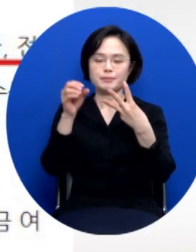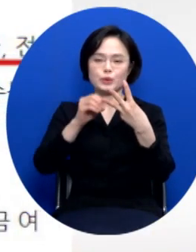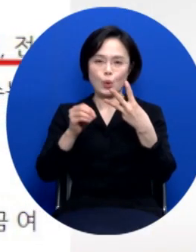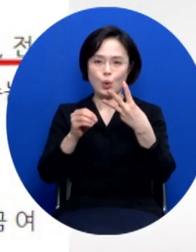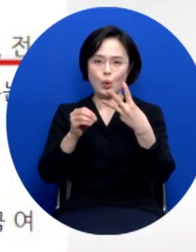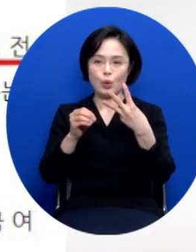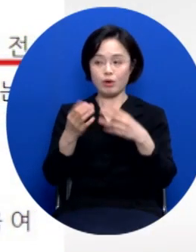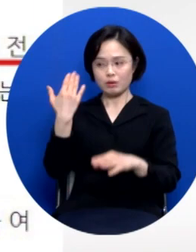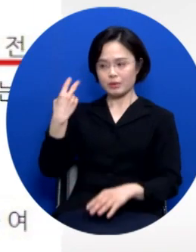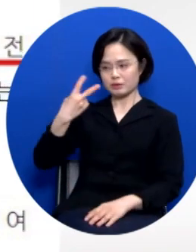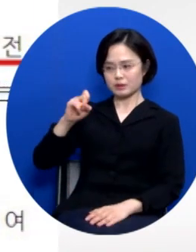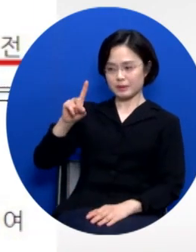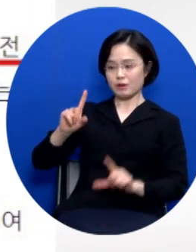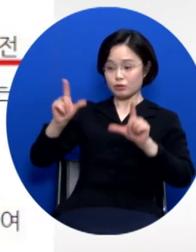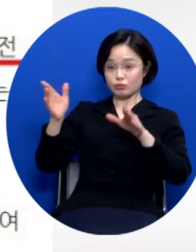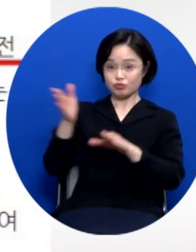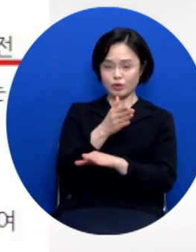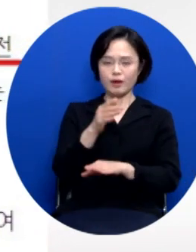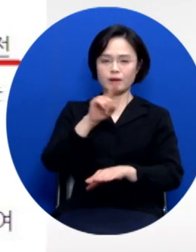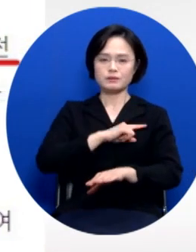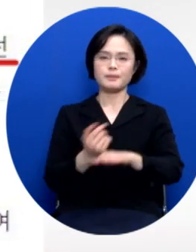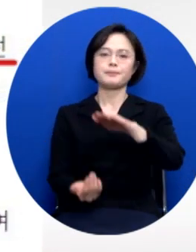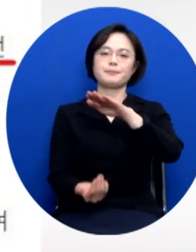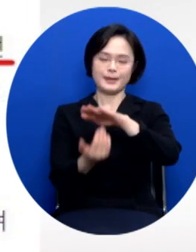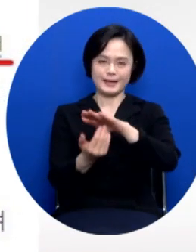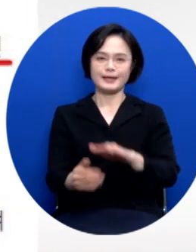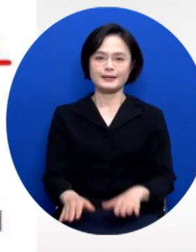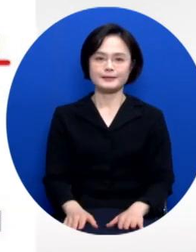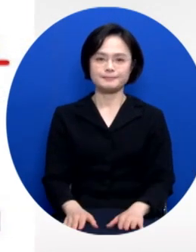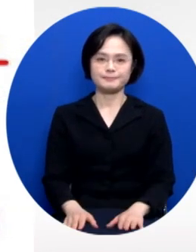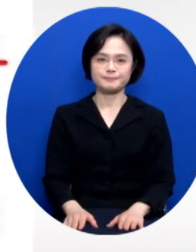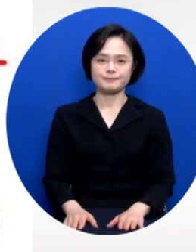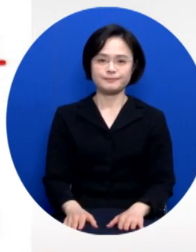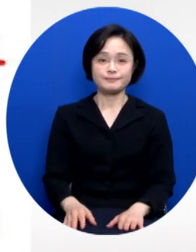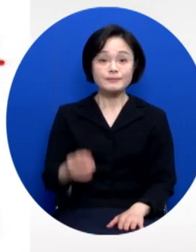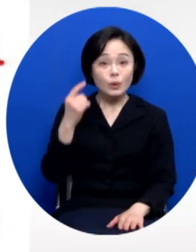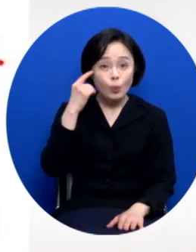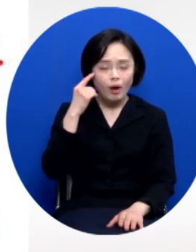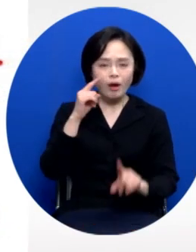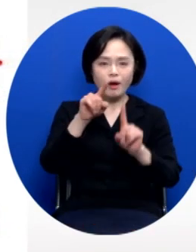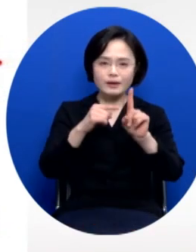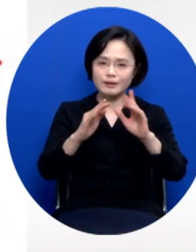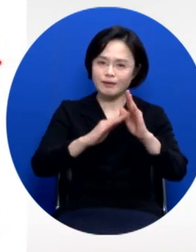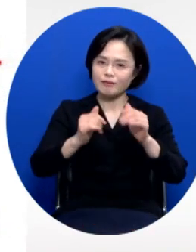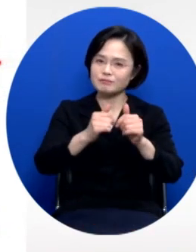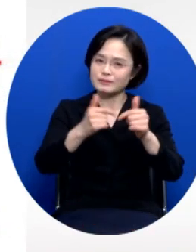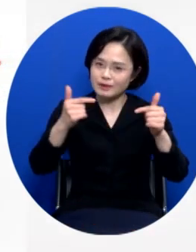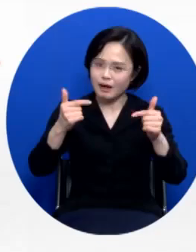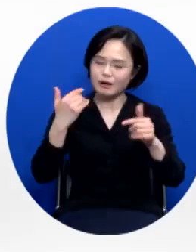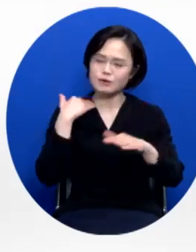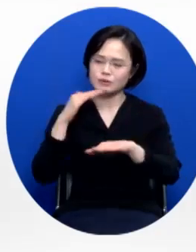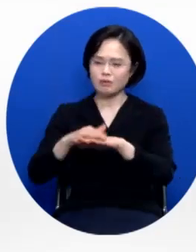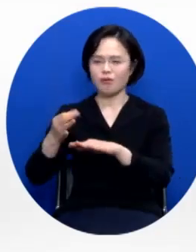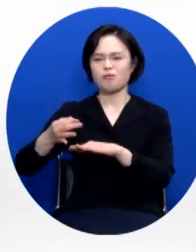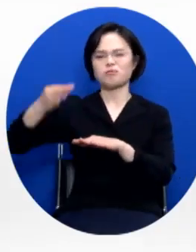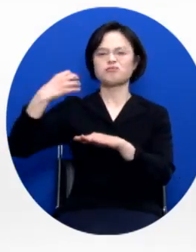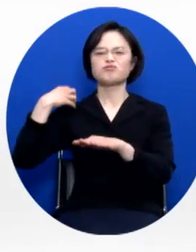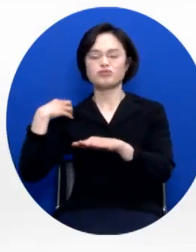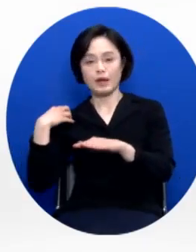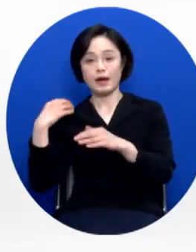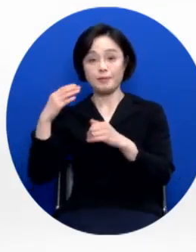2011년 이후 가장 높은 것으로 나타났습니다. 이는 1인 가구 증가와 전셋값 상승 등의 영향으로